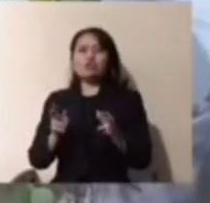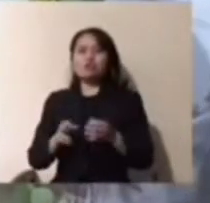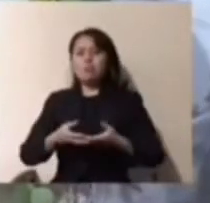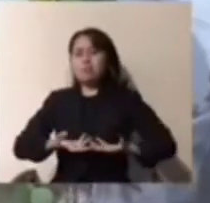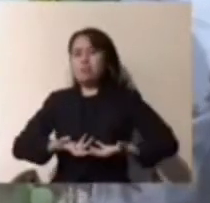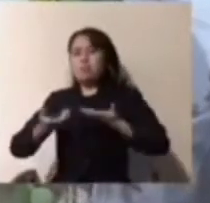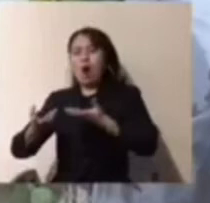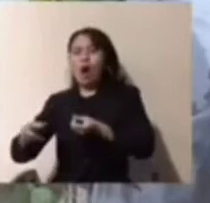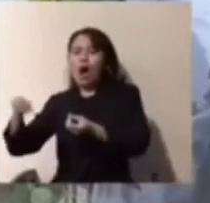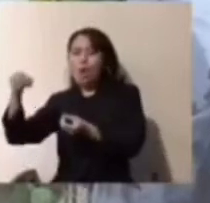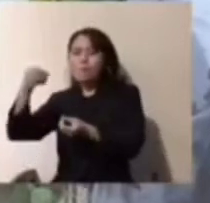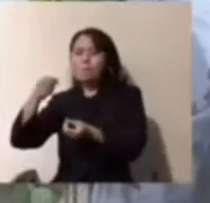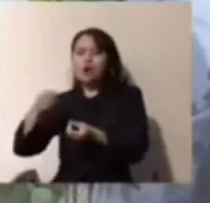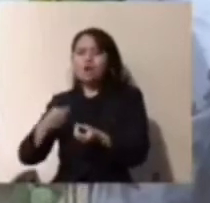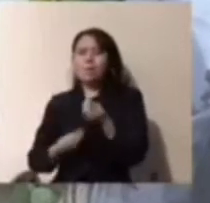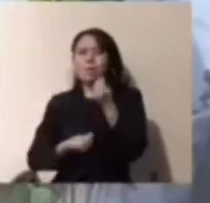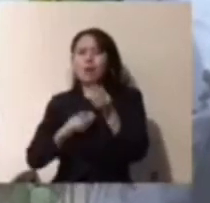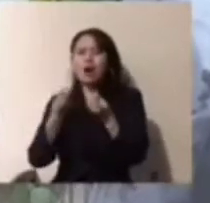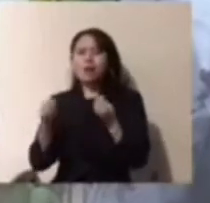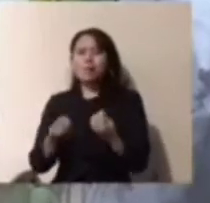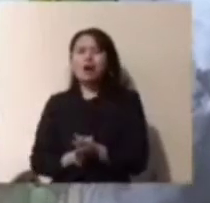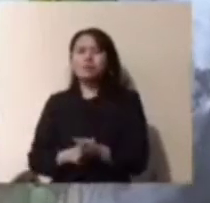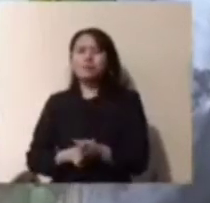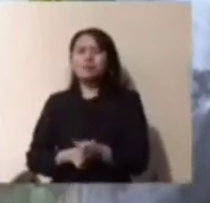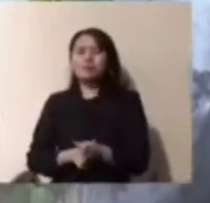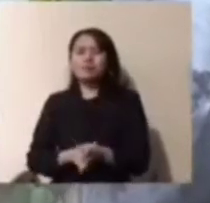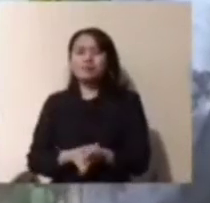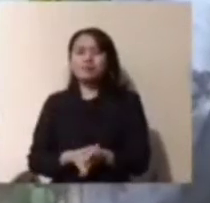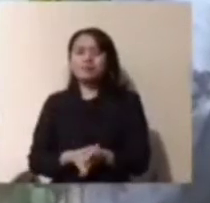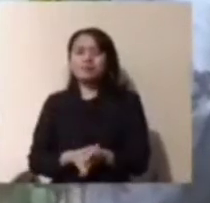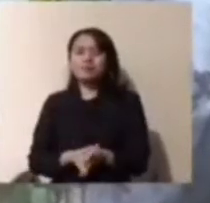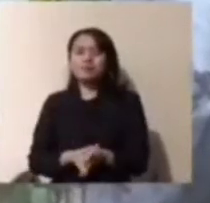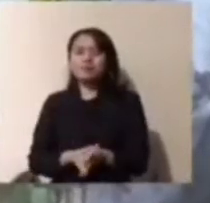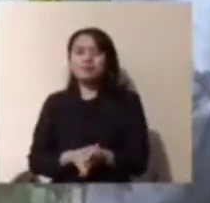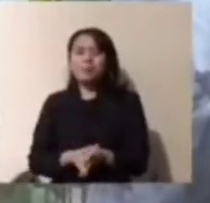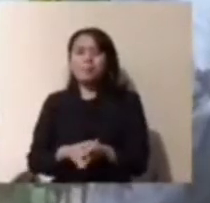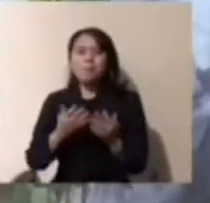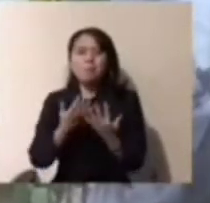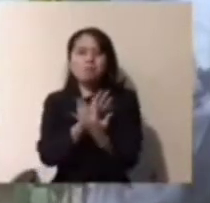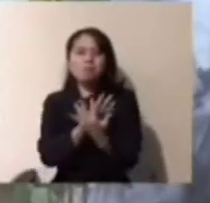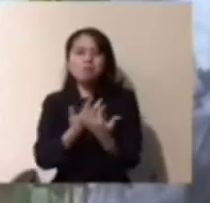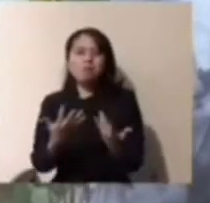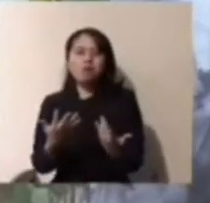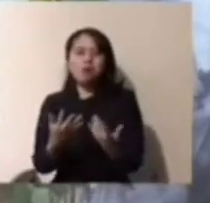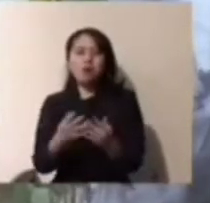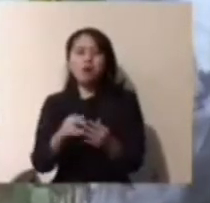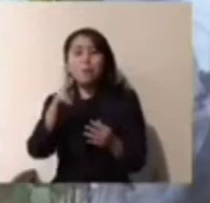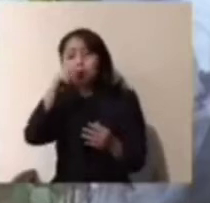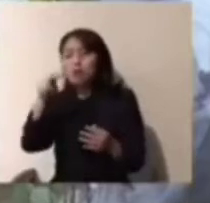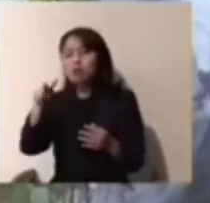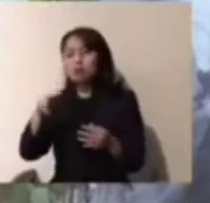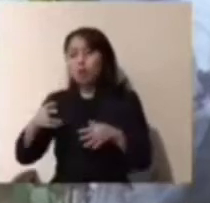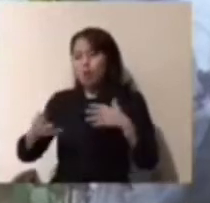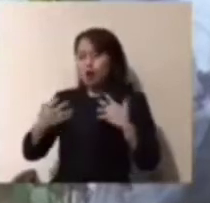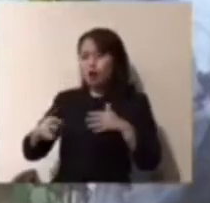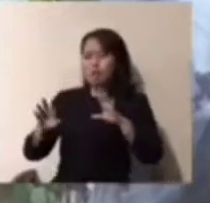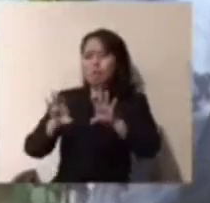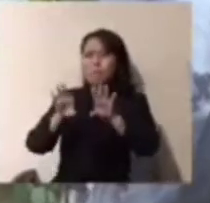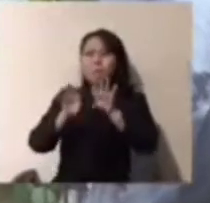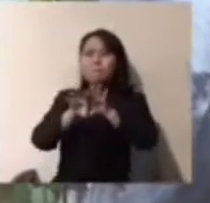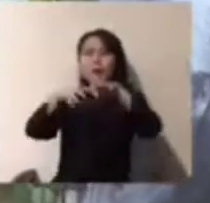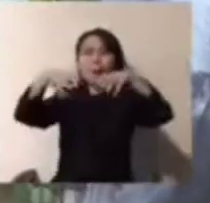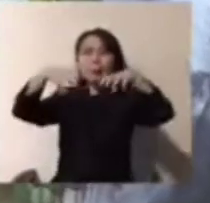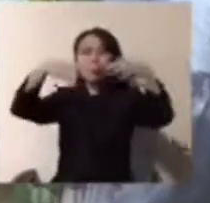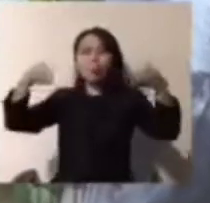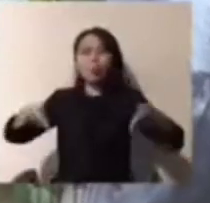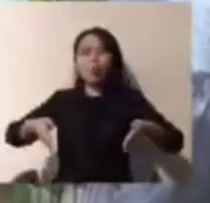serta rempah-rempah yang telah mereka sediakan. Mereka mendapati batu sudah terguling dari